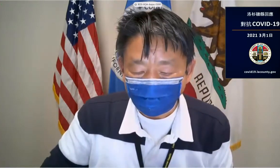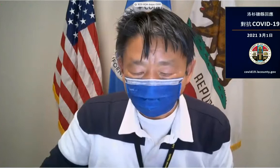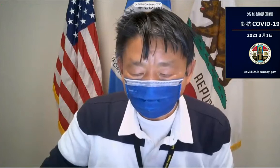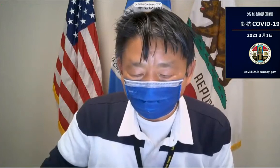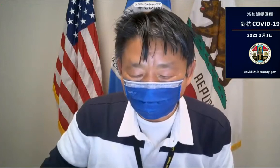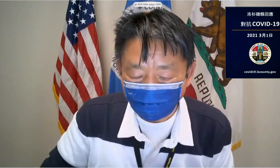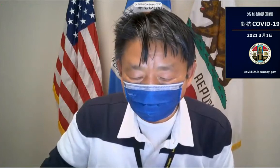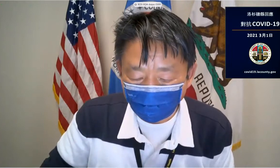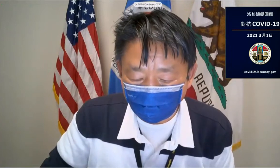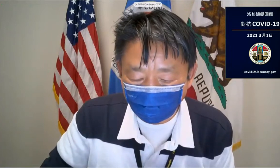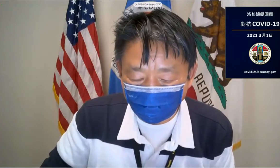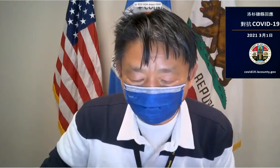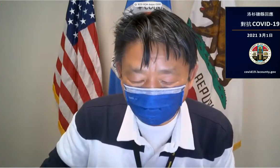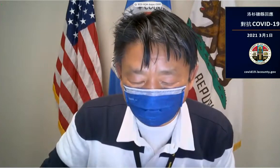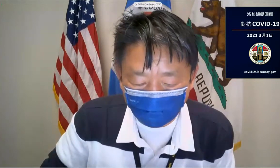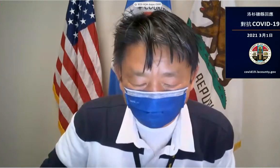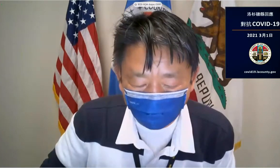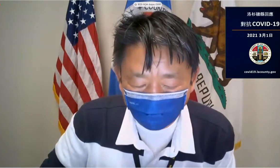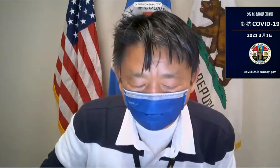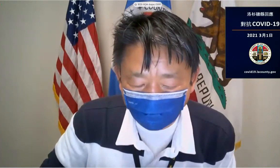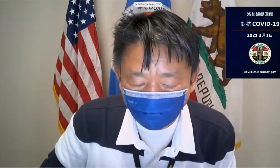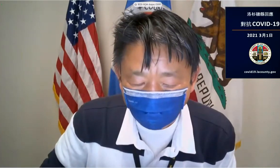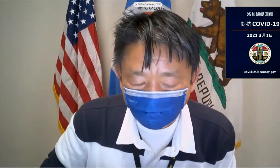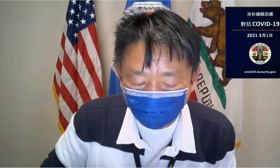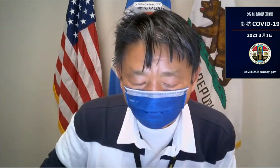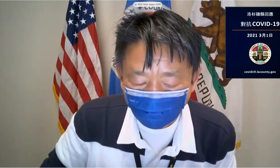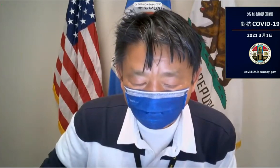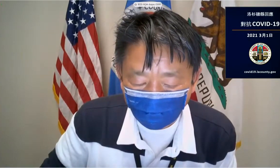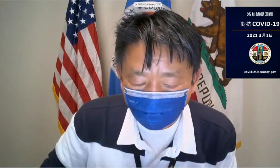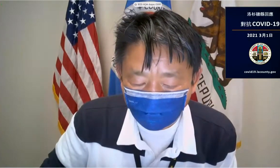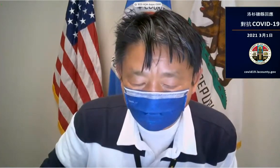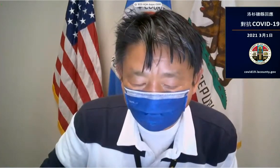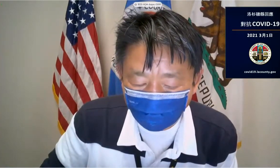世，这样我县总共的死亡人数就达到了